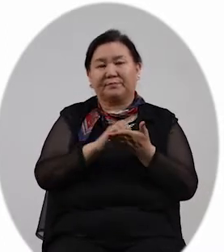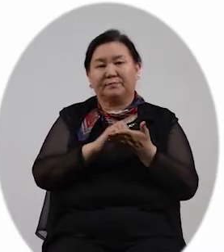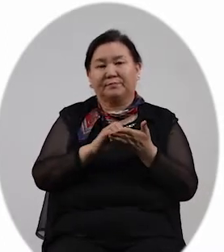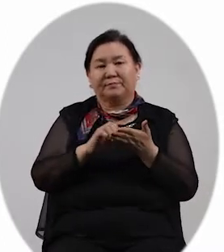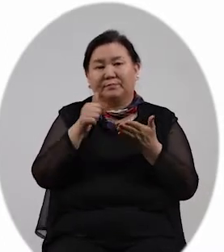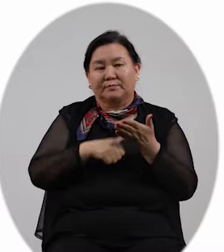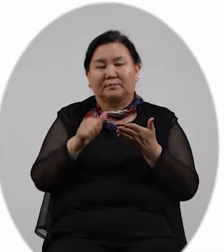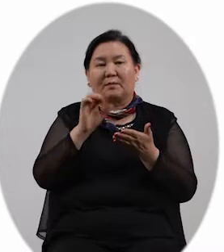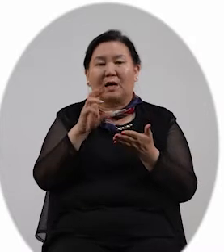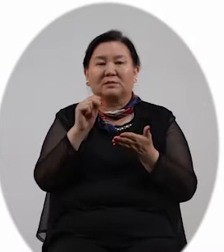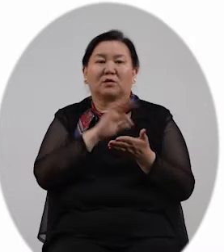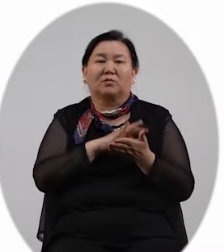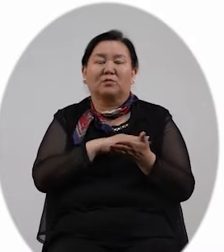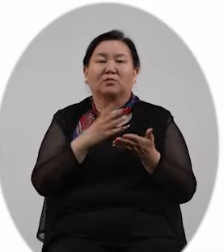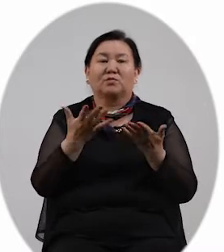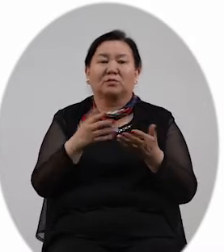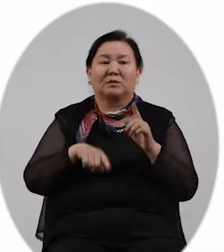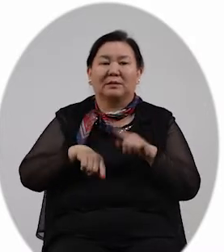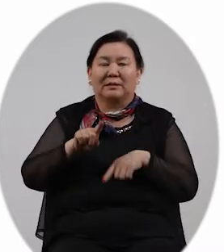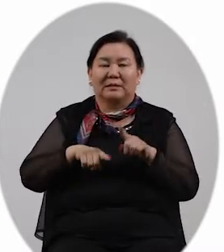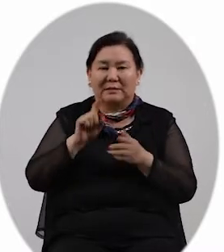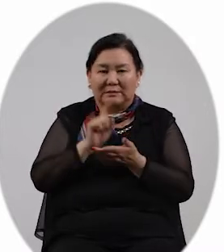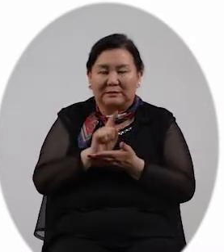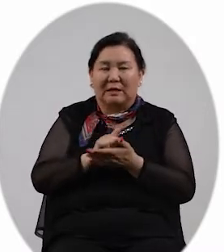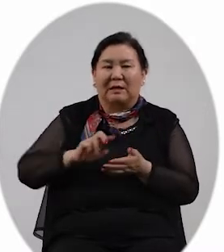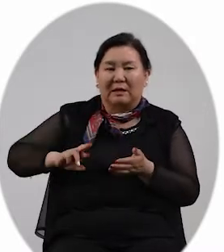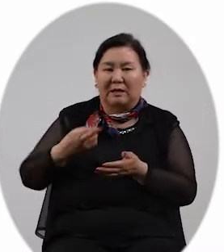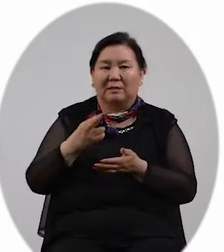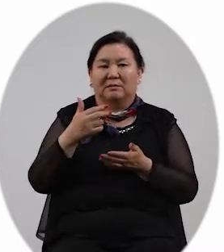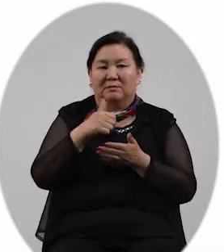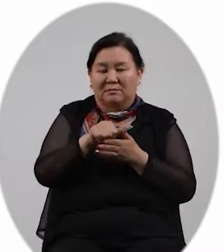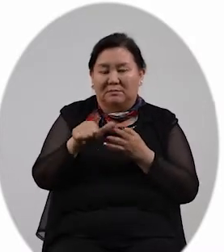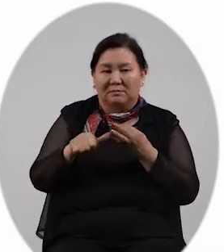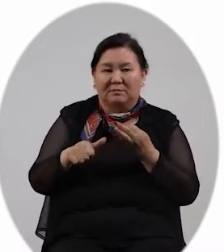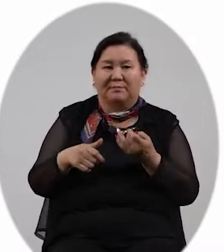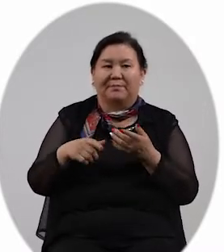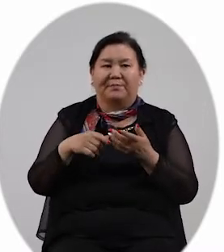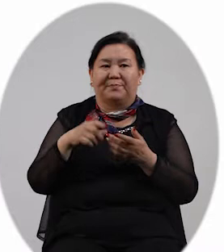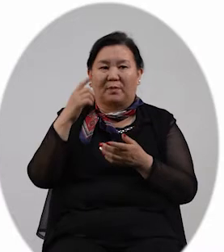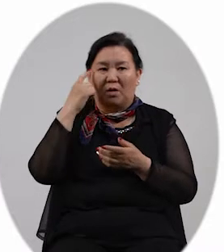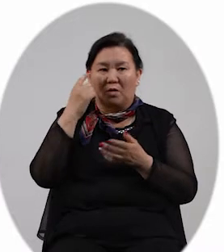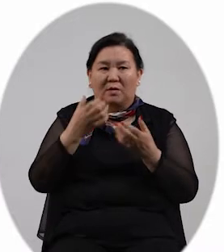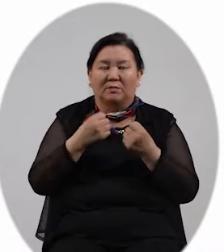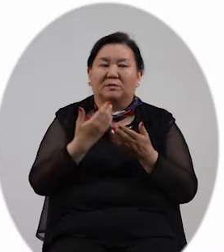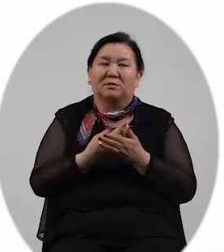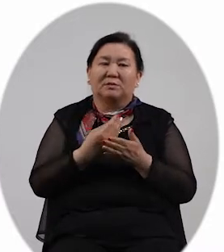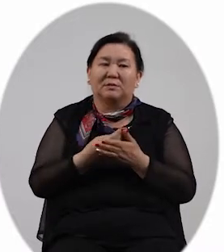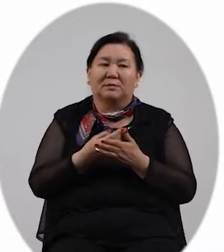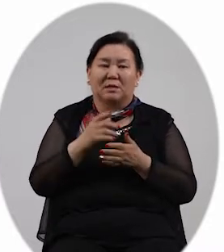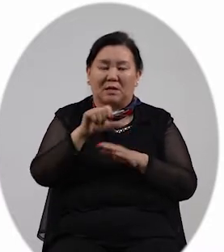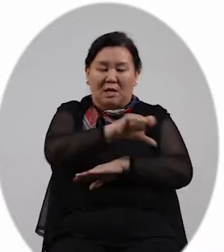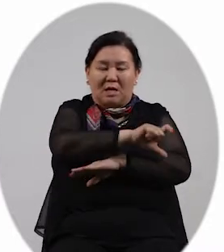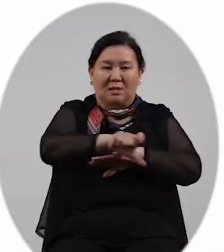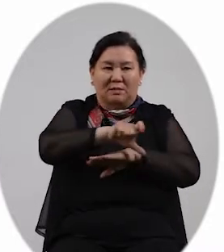бүрдүүлэх нь ер нь ач холбогдол нь юу юм бэ? Яагаад эдгээрийг одоо бүрдүүлж байгаа вэ гэдэг талаар хэдүүлээ тодорхой ойлголтыг авъя. Тэгэхээр